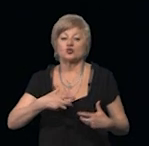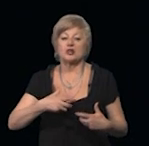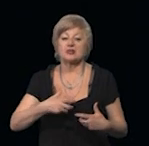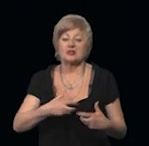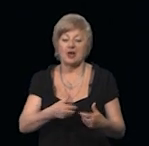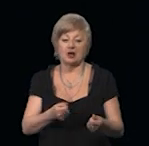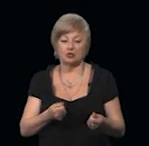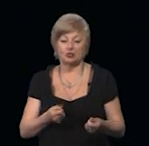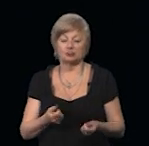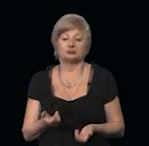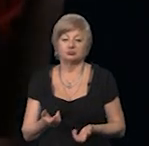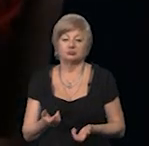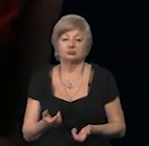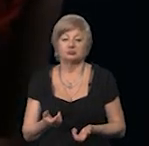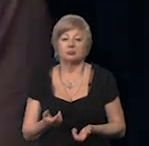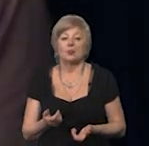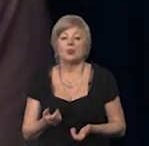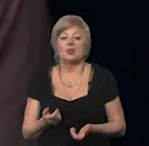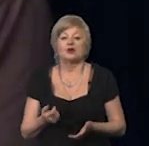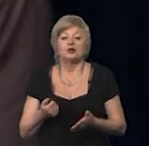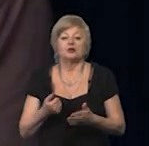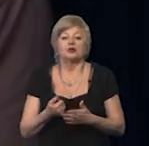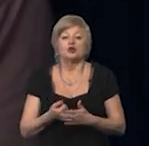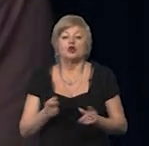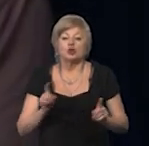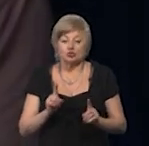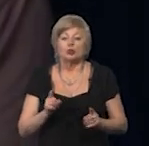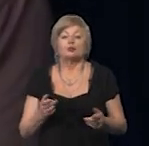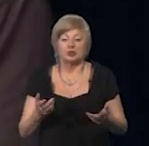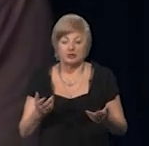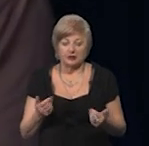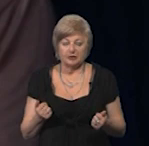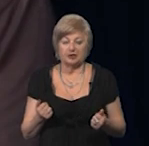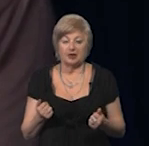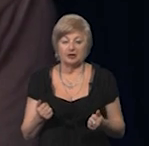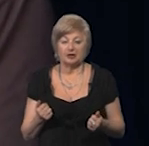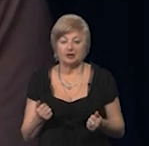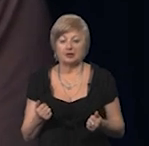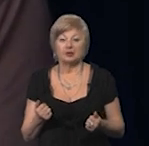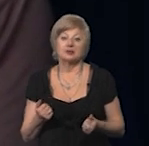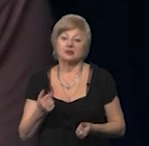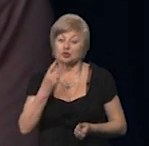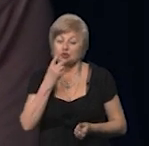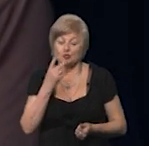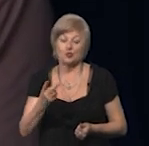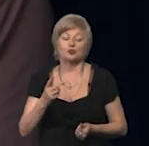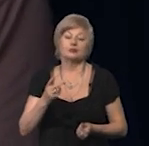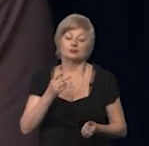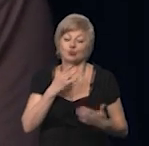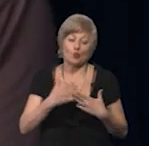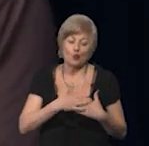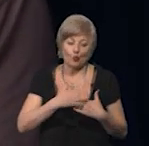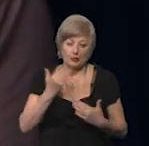да, внутрішній до чогось такого, що да, я хочу, щоб на мене дивились, мене обожнювали, мені